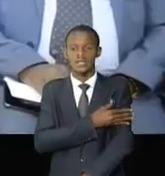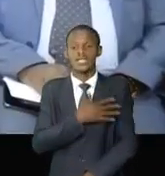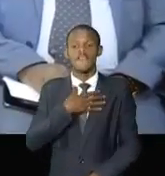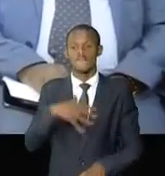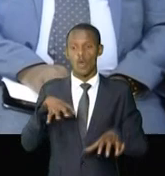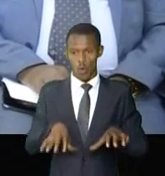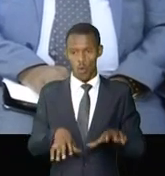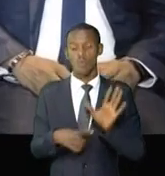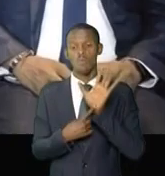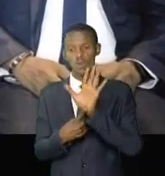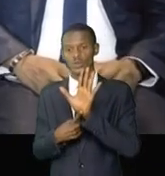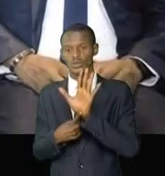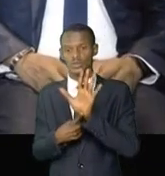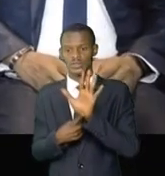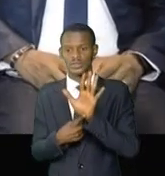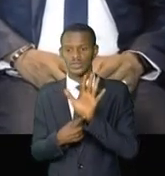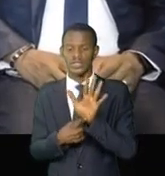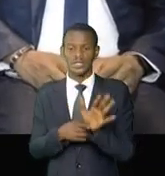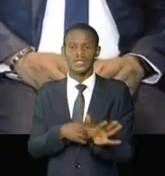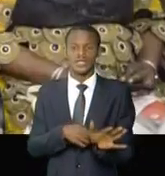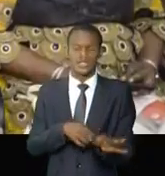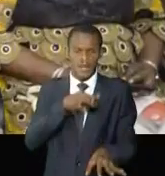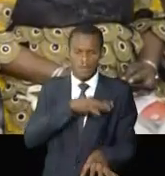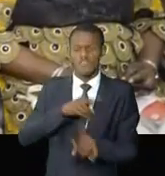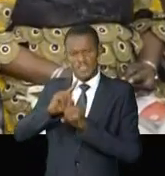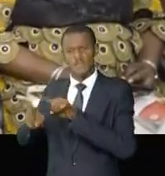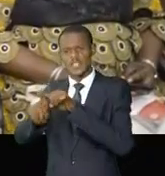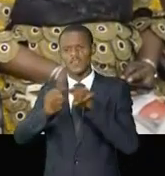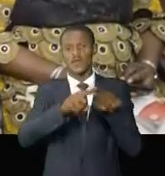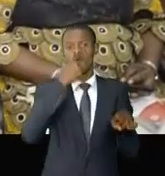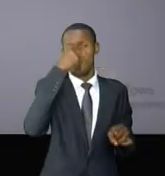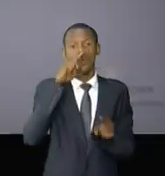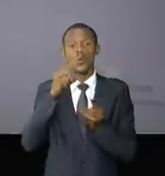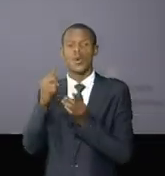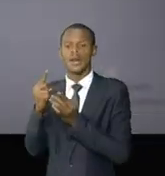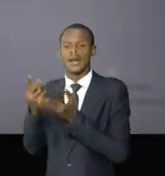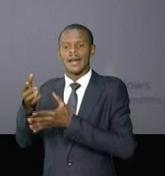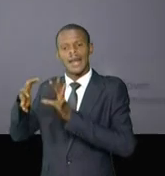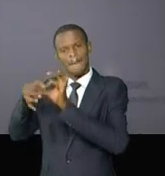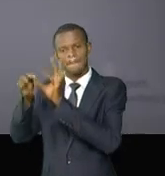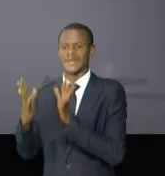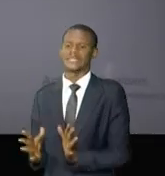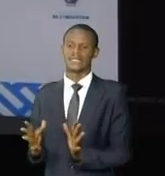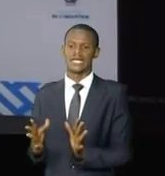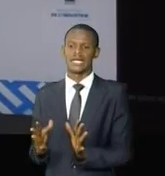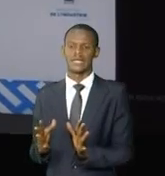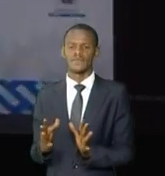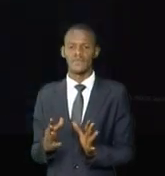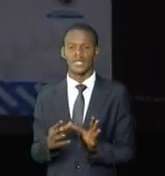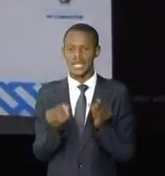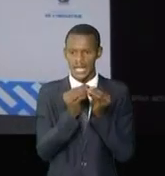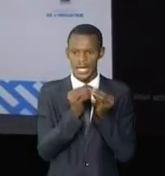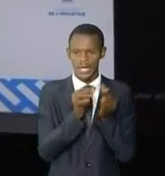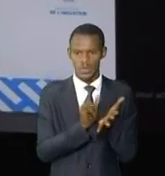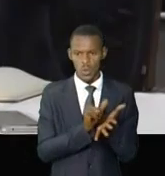disponibles, renforcer et accroître les échanges commerciaux. Ce salon international, qui s'inscrit dans le cadre de la chaîne des valeurs, a été annoncé